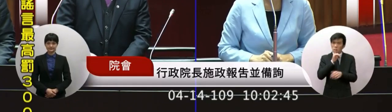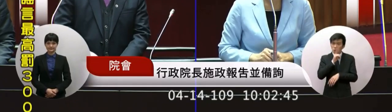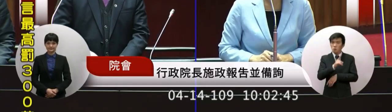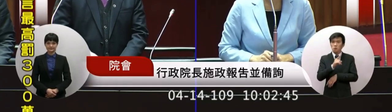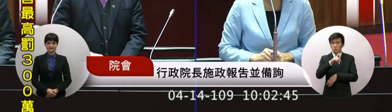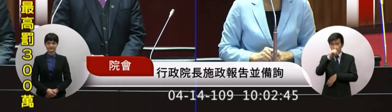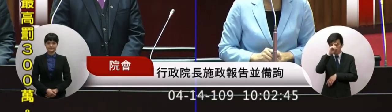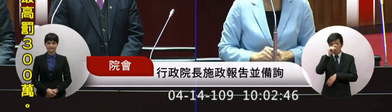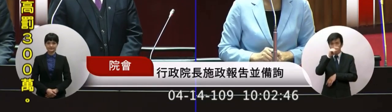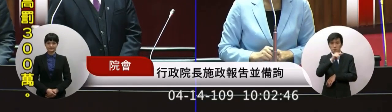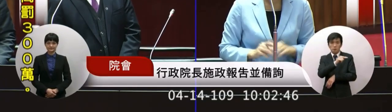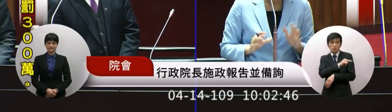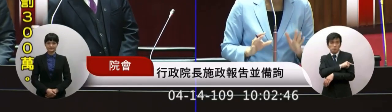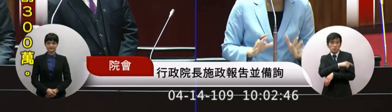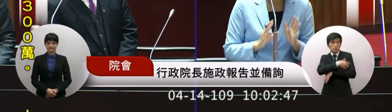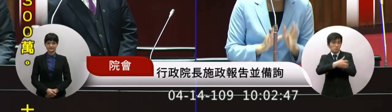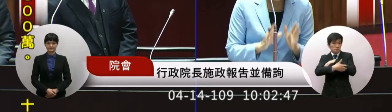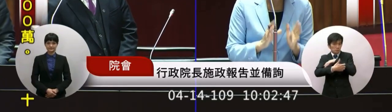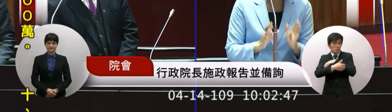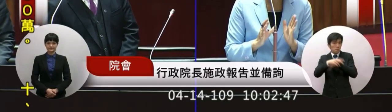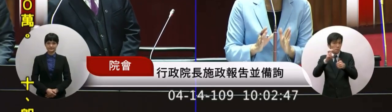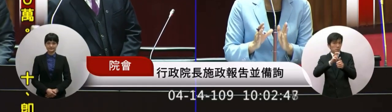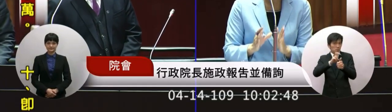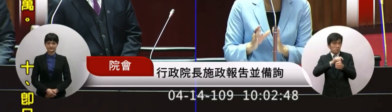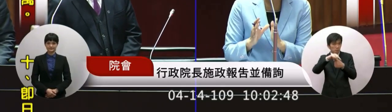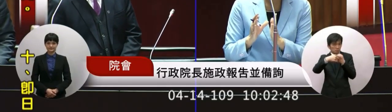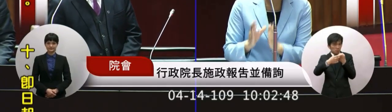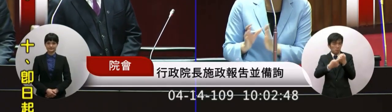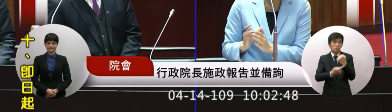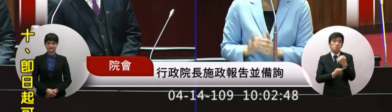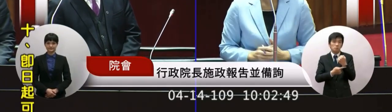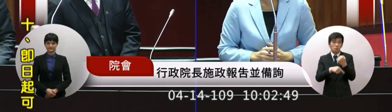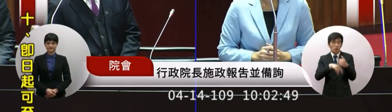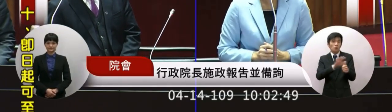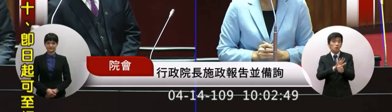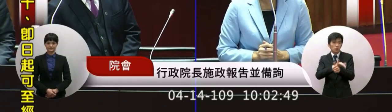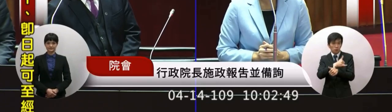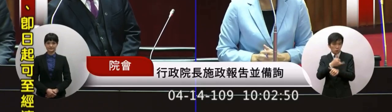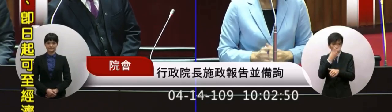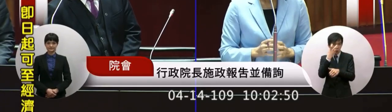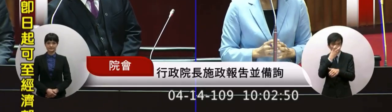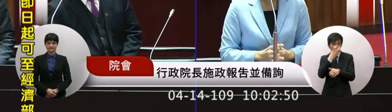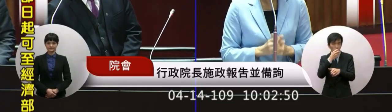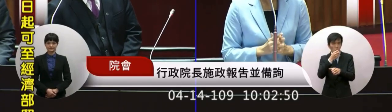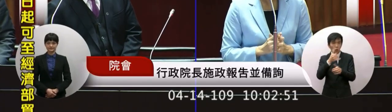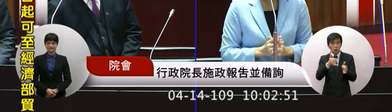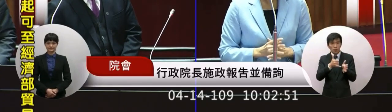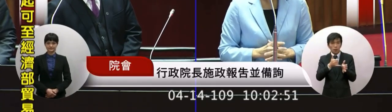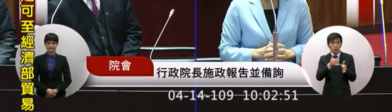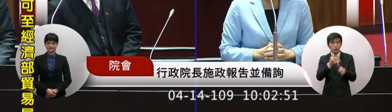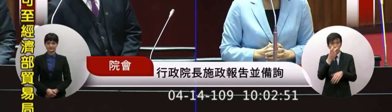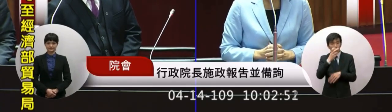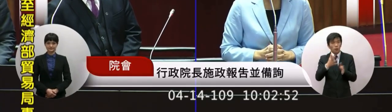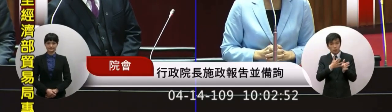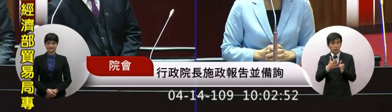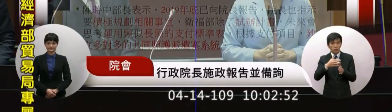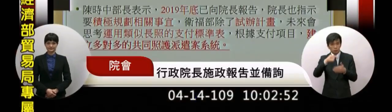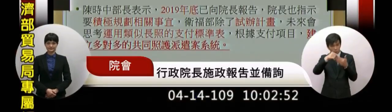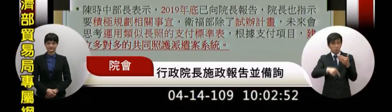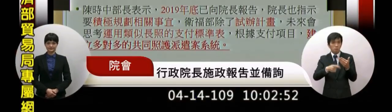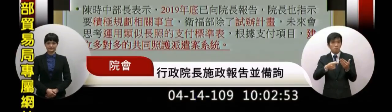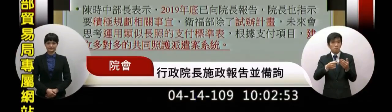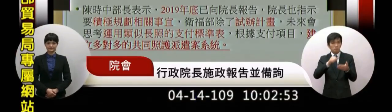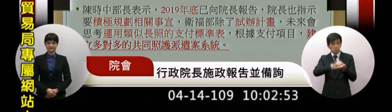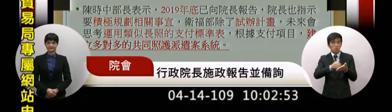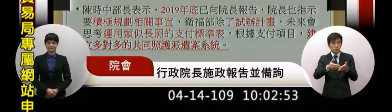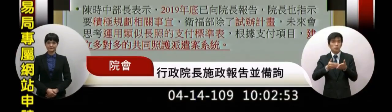理员的管理要医院照护服务员的管理要点，医院得设专户或基金提